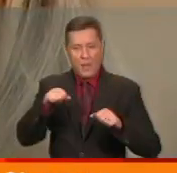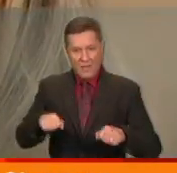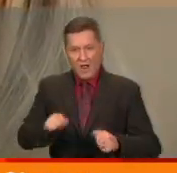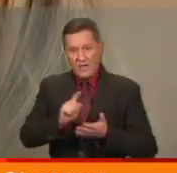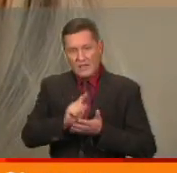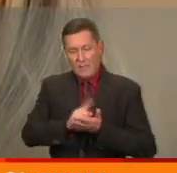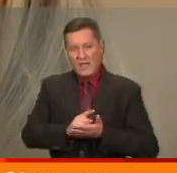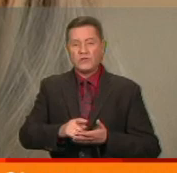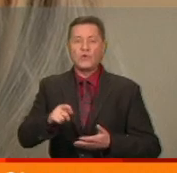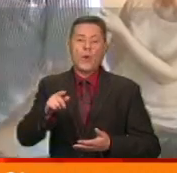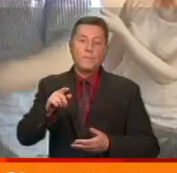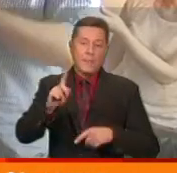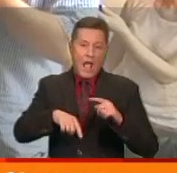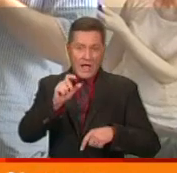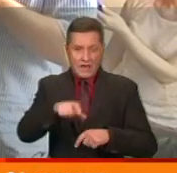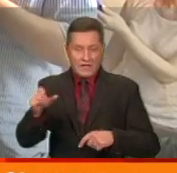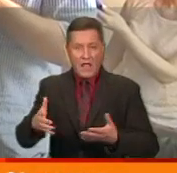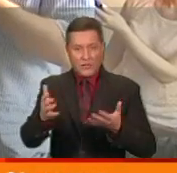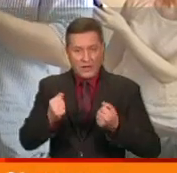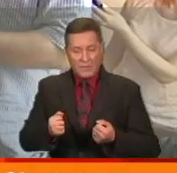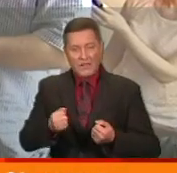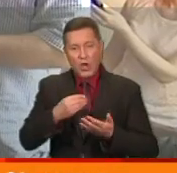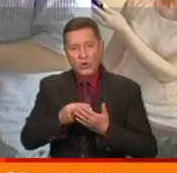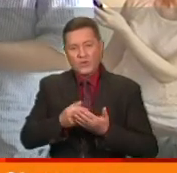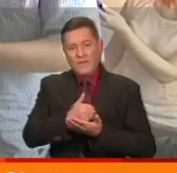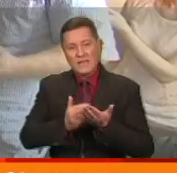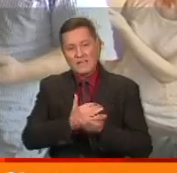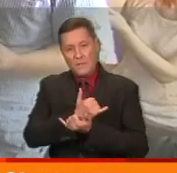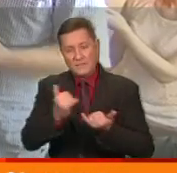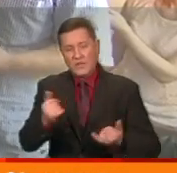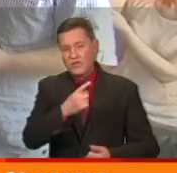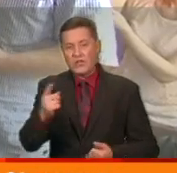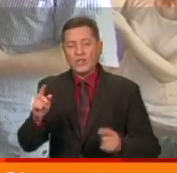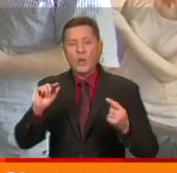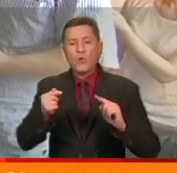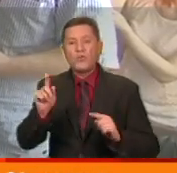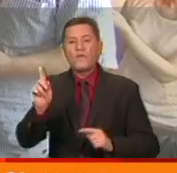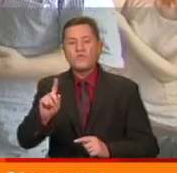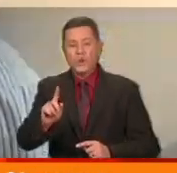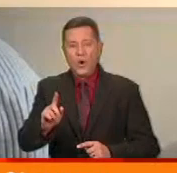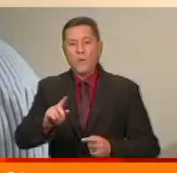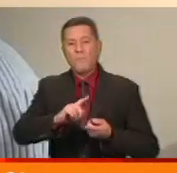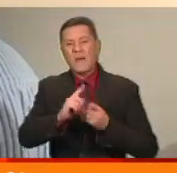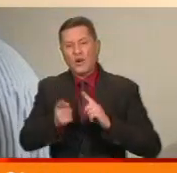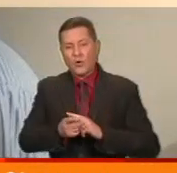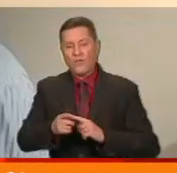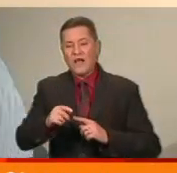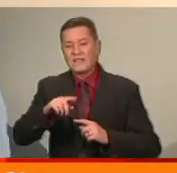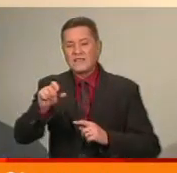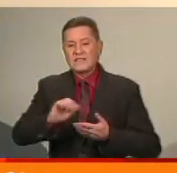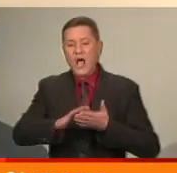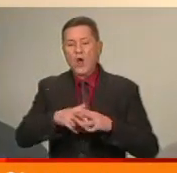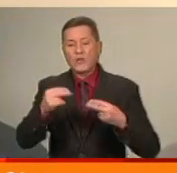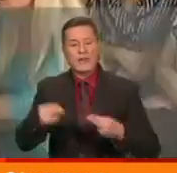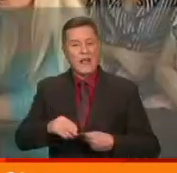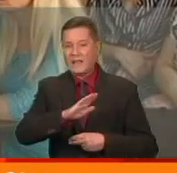– отримати Вадимове грошове забезпечення. Єдине, проти чого виступає частина, то це перерахувати його за ставкою контрактника, а